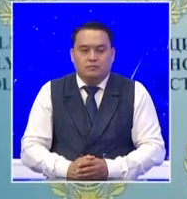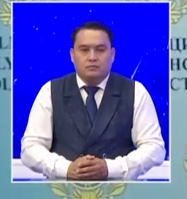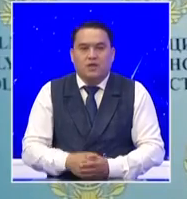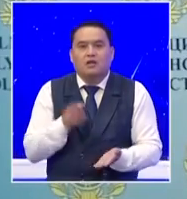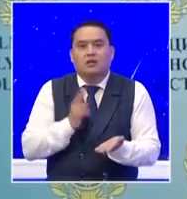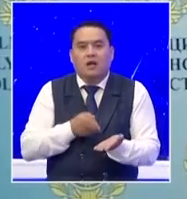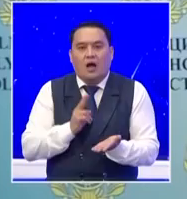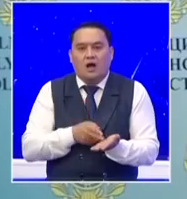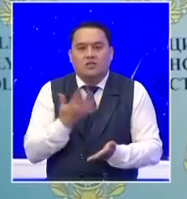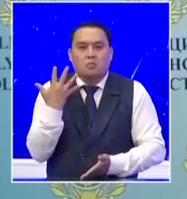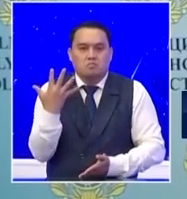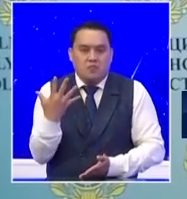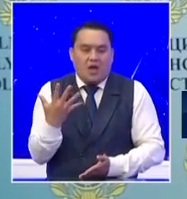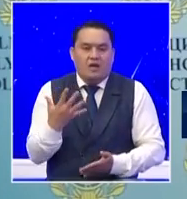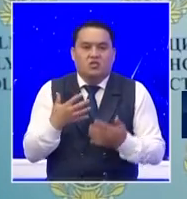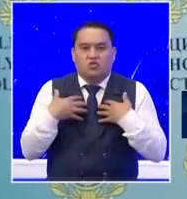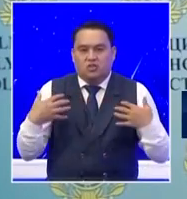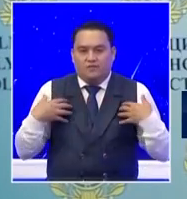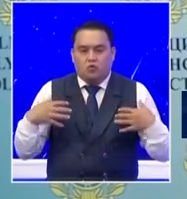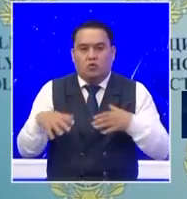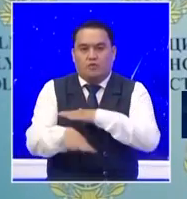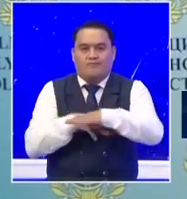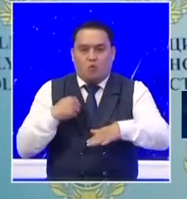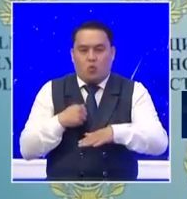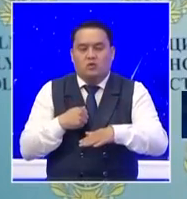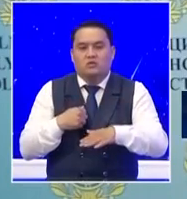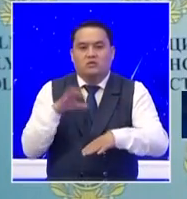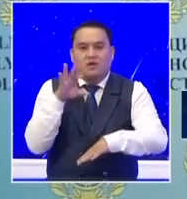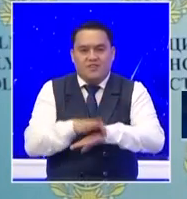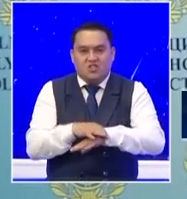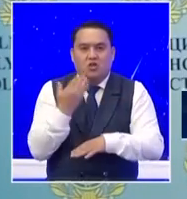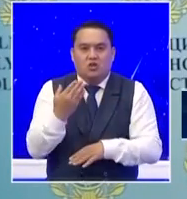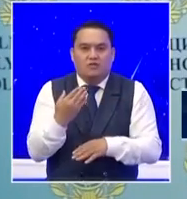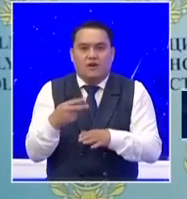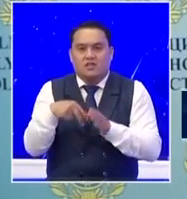Доказано еще 5 эпизодов краж крупного рогатого скота, совершенные задержанными